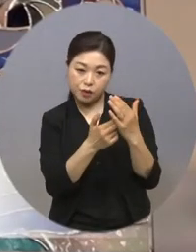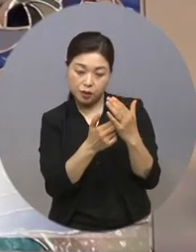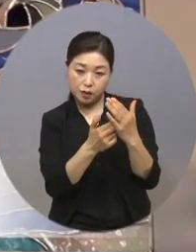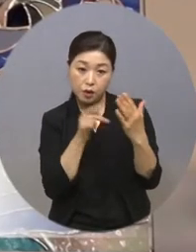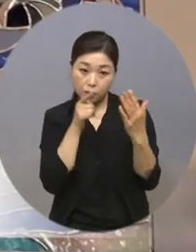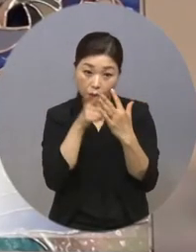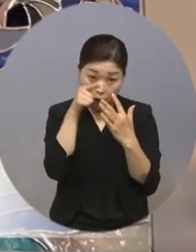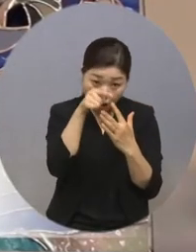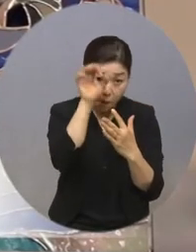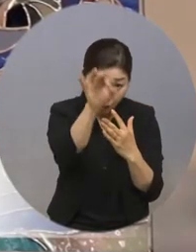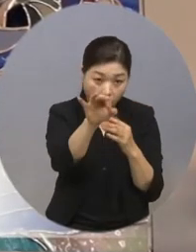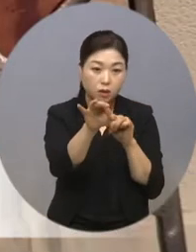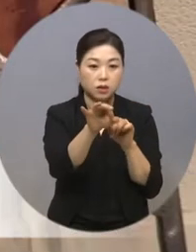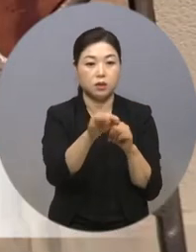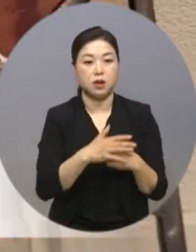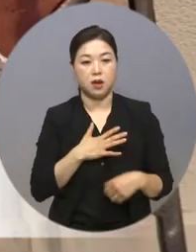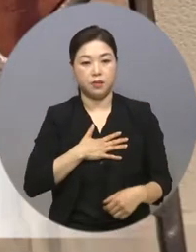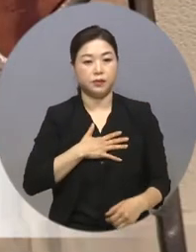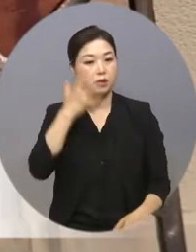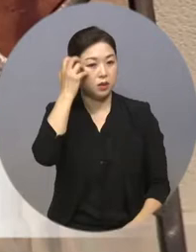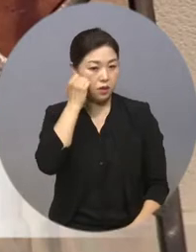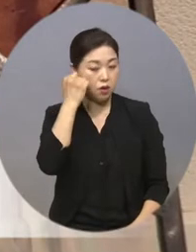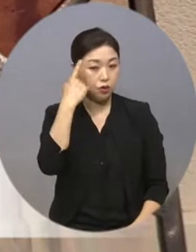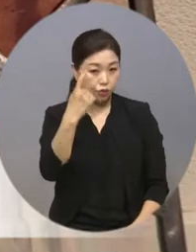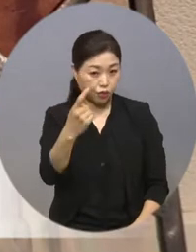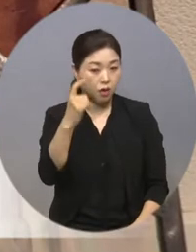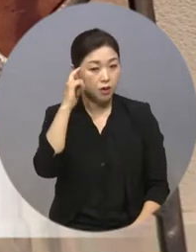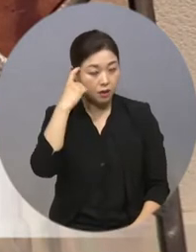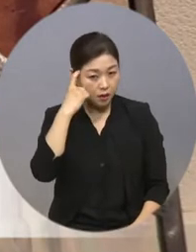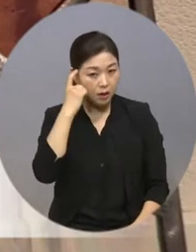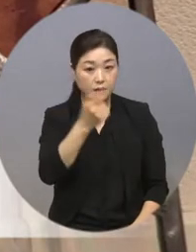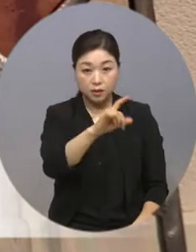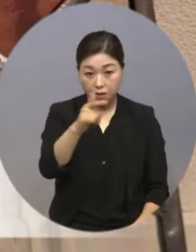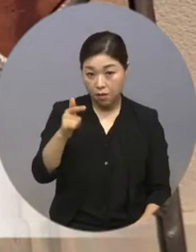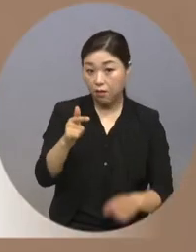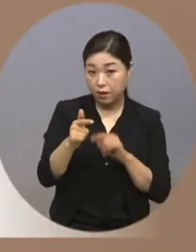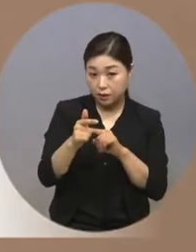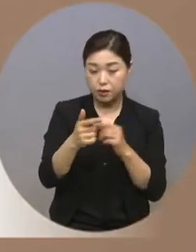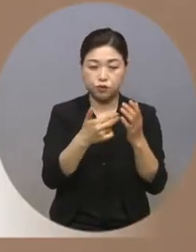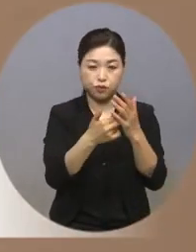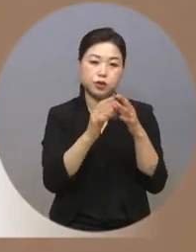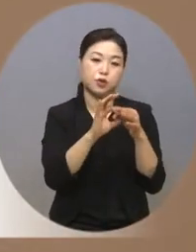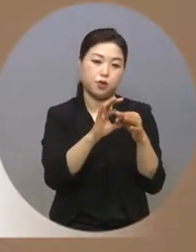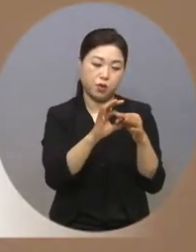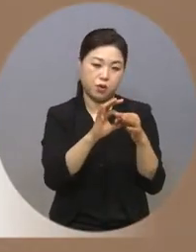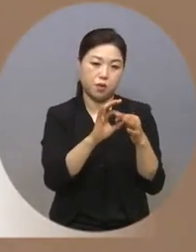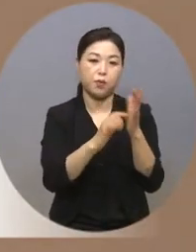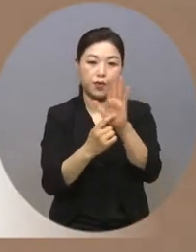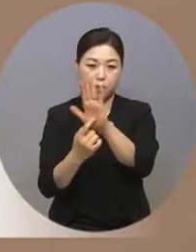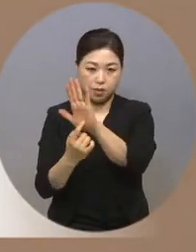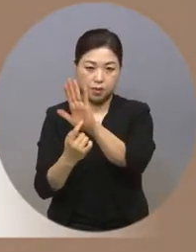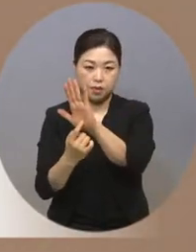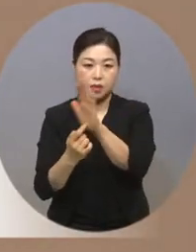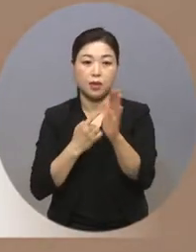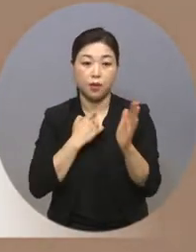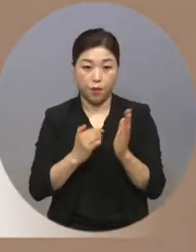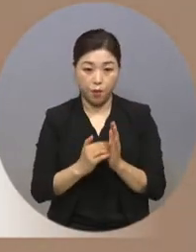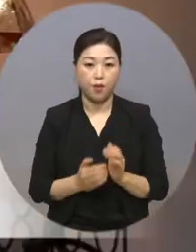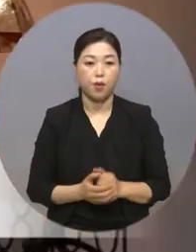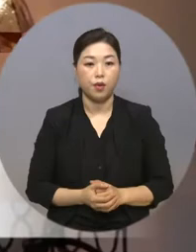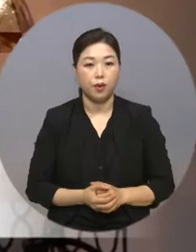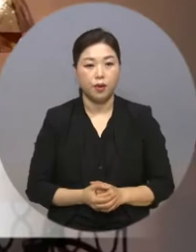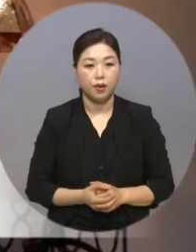우리가 느끼는 뭐 감정, 기억, 그 다음에 추억, 생각 등 그런 것들을 유리를 통해서 제가 표현을